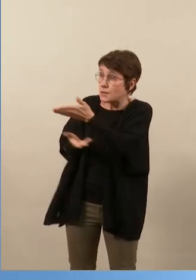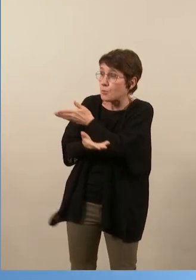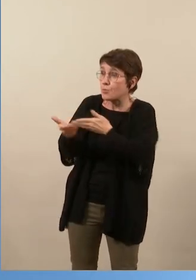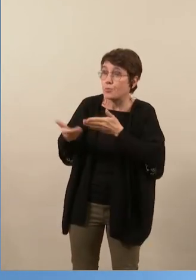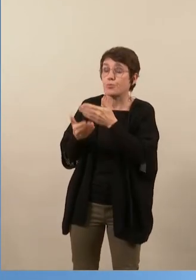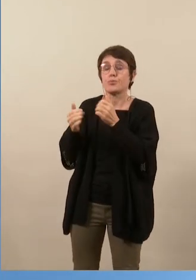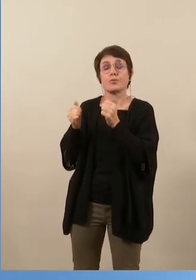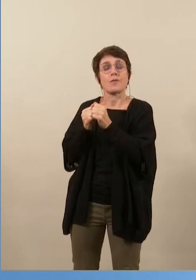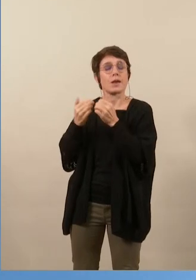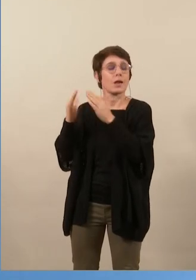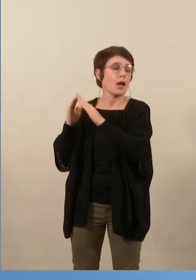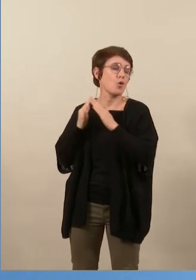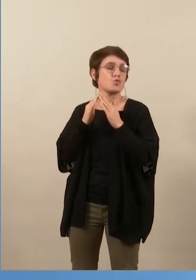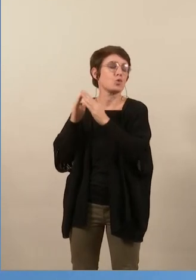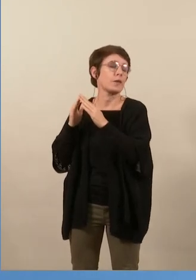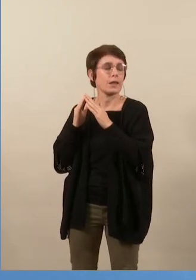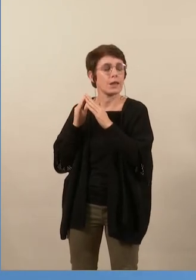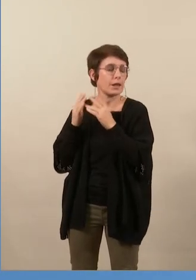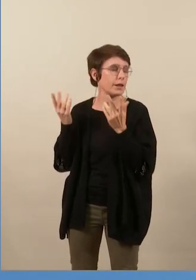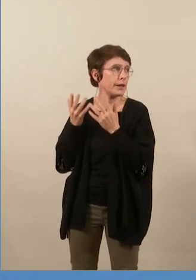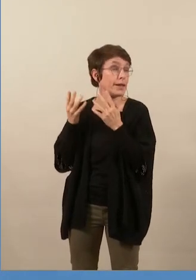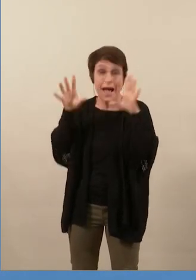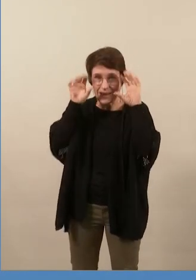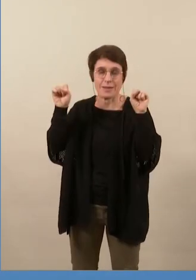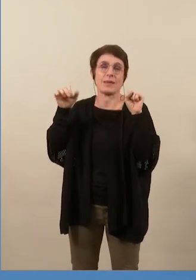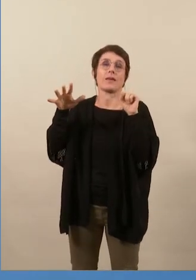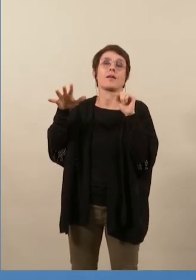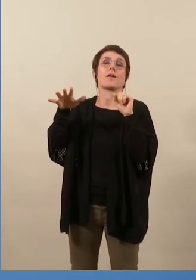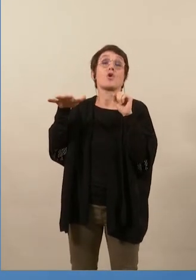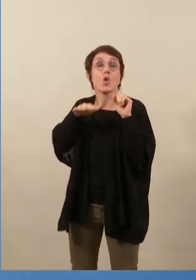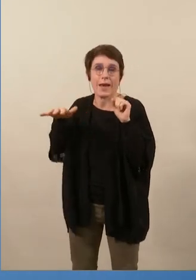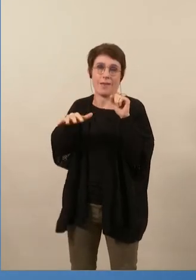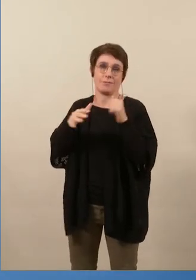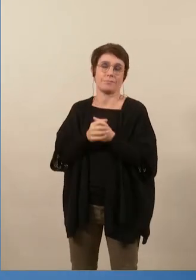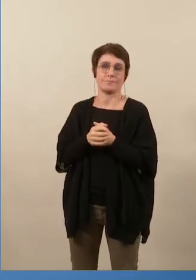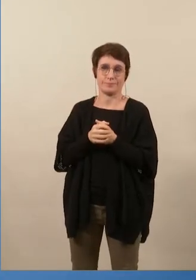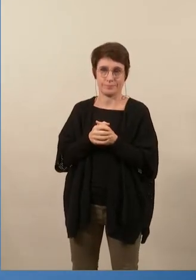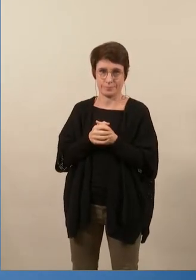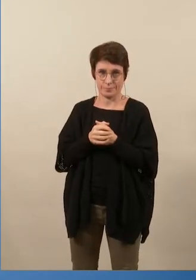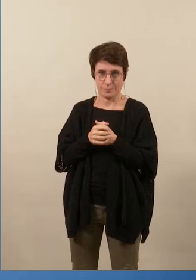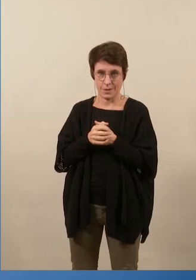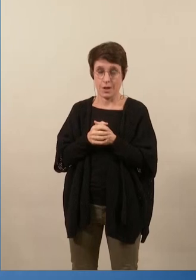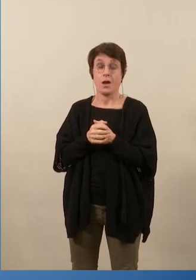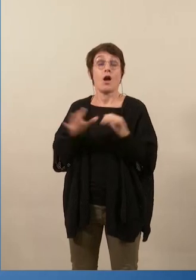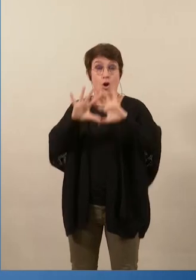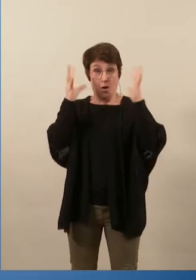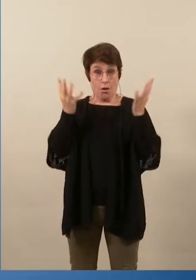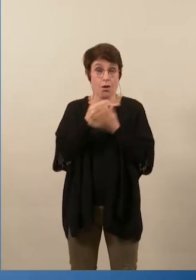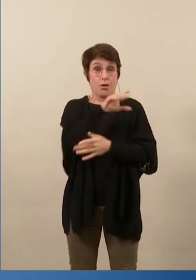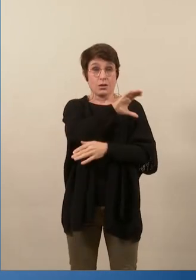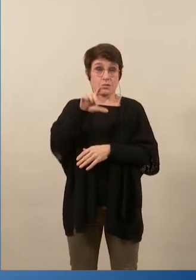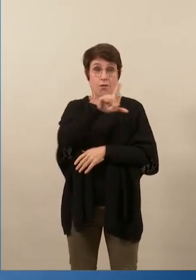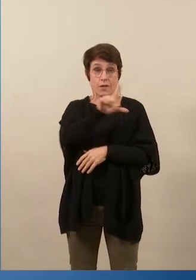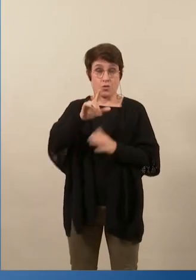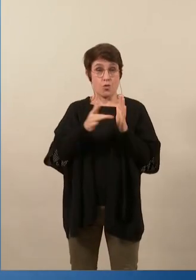pardon je cherche le terme académique local et au-delà au total ça fait 122 page pour un rapport qui est